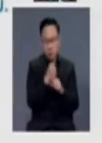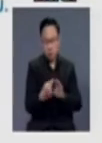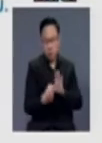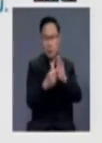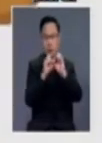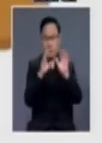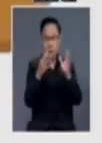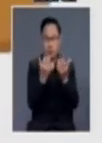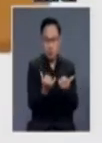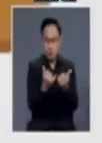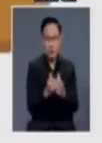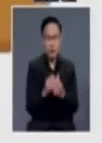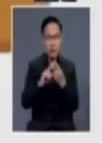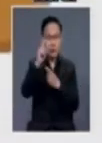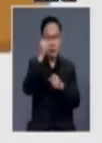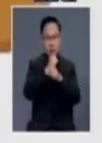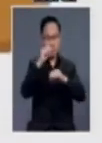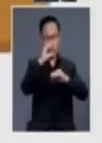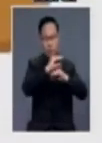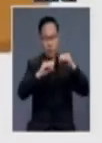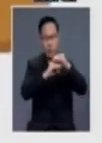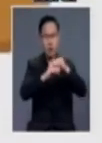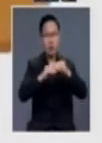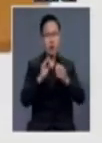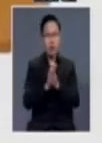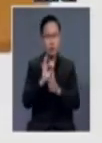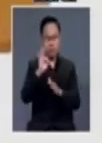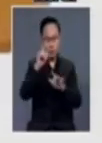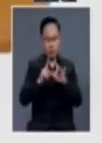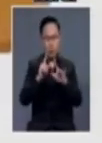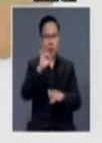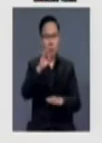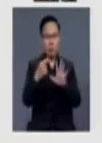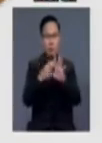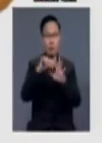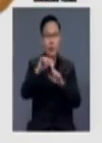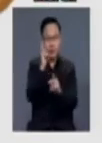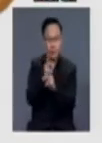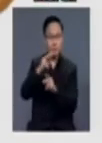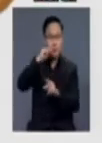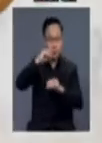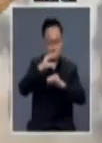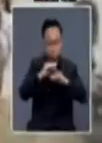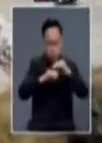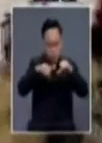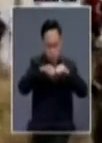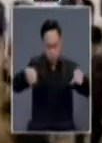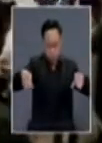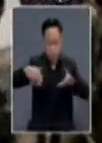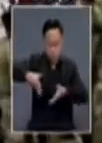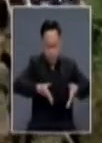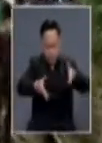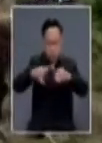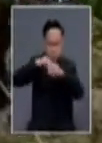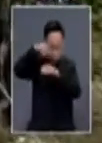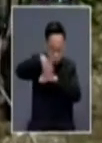ญดังนี้การสร้างฝายชะลอน้ำเพื่อกักเก็บน้ำไว้ใช้ในการอุปโภคบริโภคปัจจุบันมีการสร้างฝายชะลอน้ำ